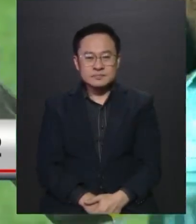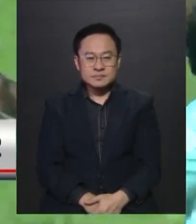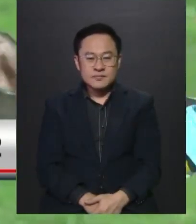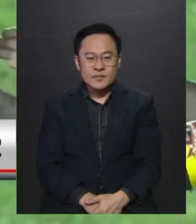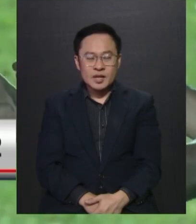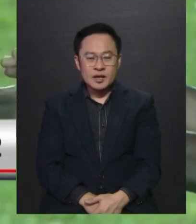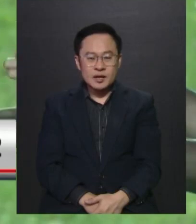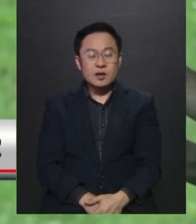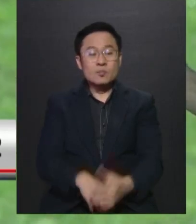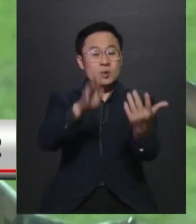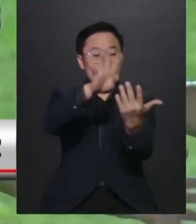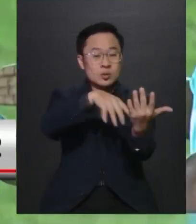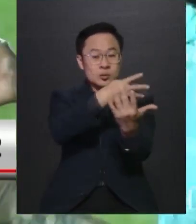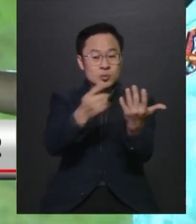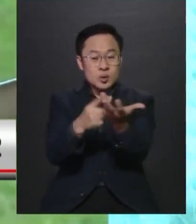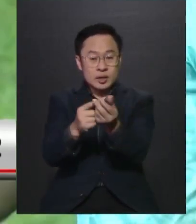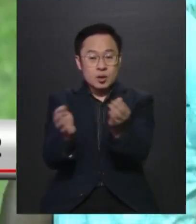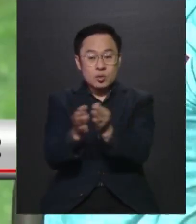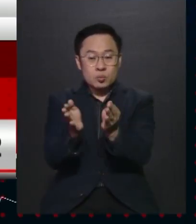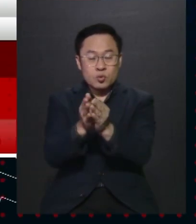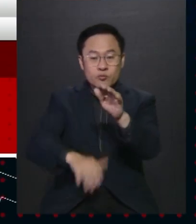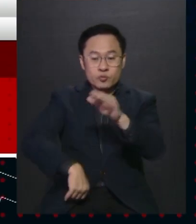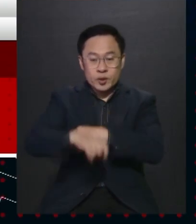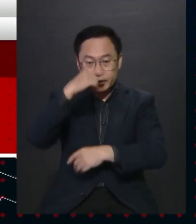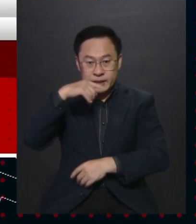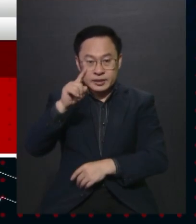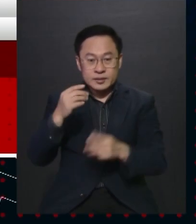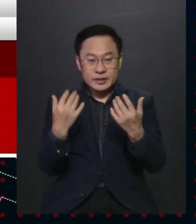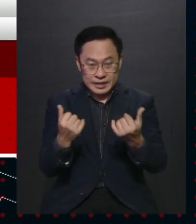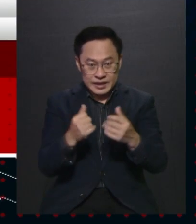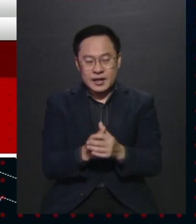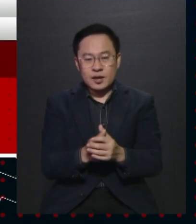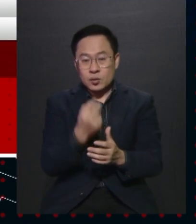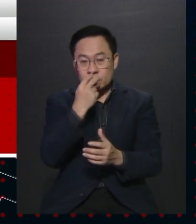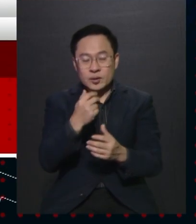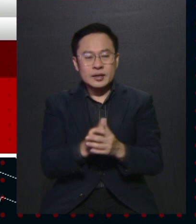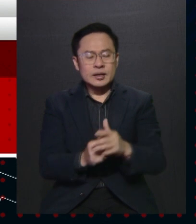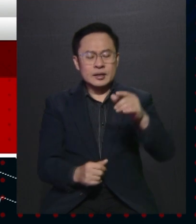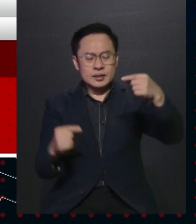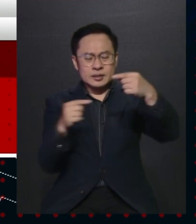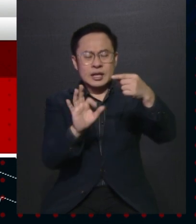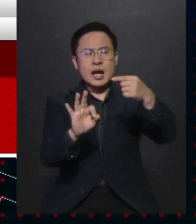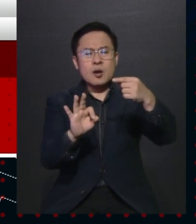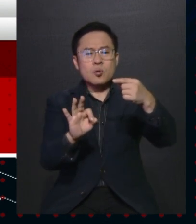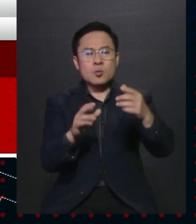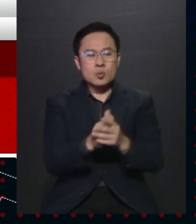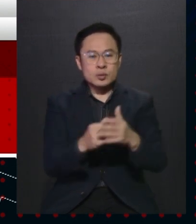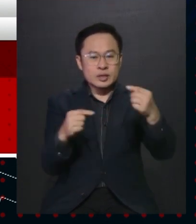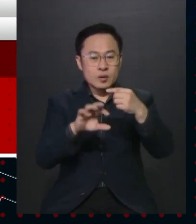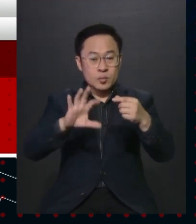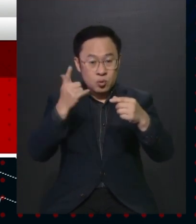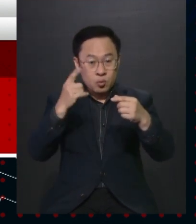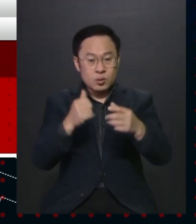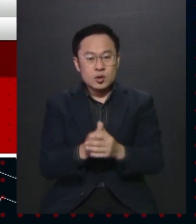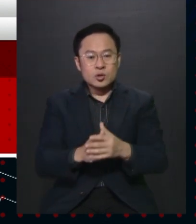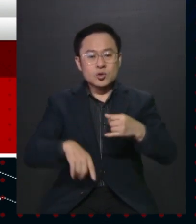ไปอัปเดตตารางคะแนนครึ่งหลังของไทยลีกกันหน่อยครับท้ายตารางตอนนี้พีทีประจวบครับยังเลขหลักเดียวนะ6แ